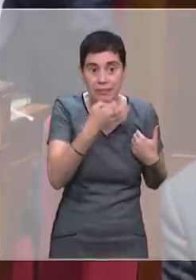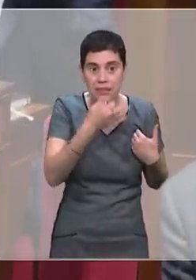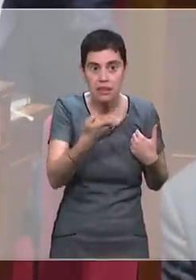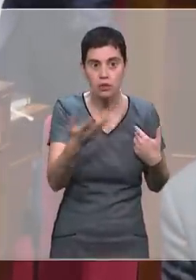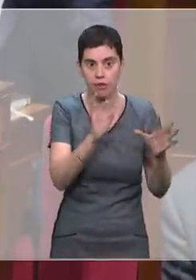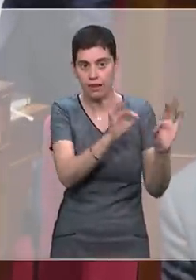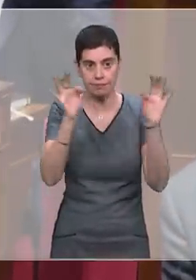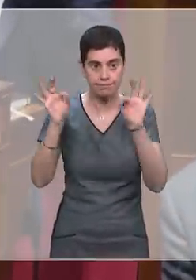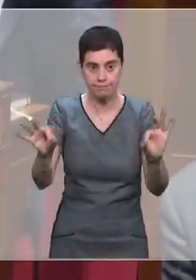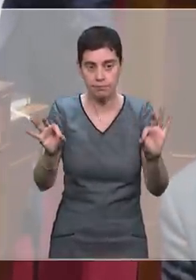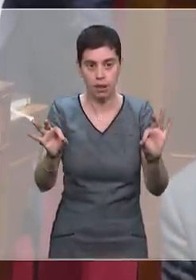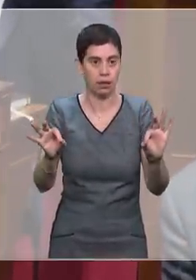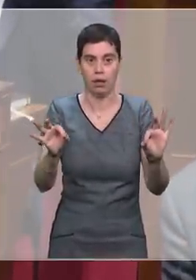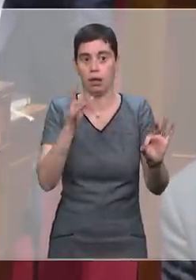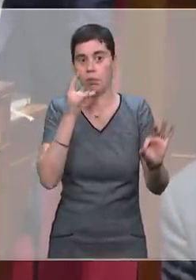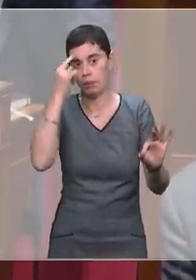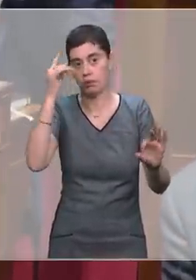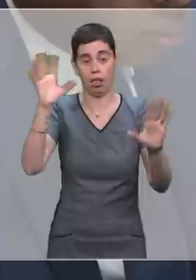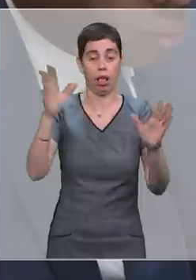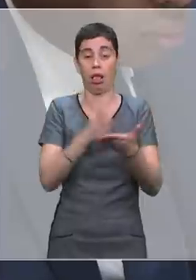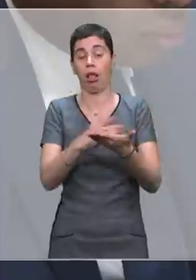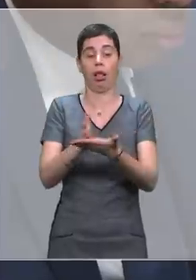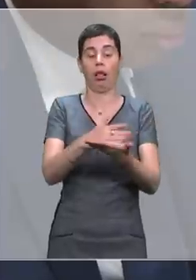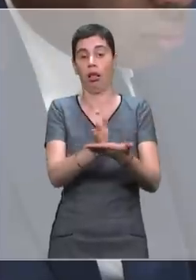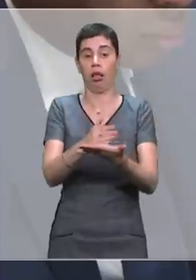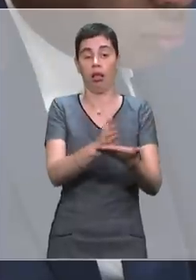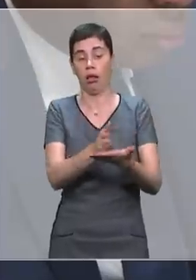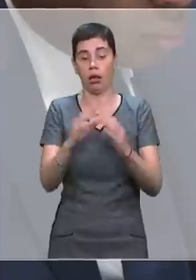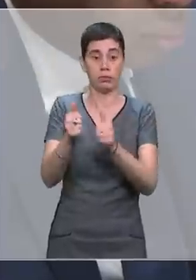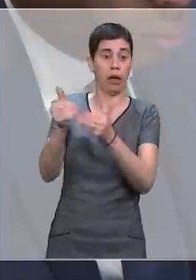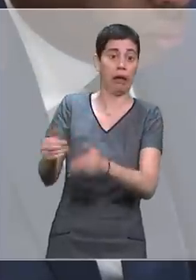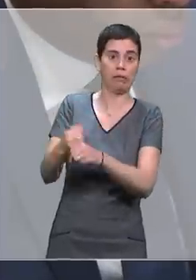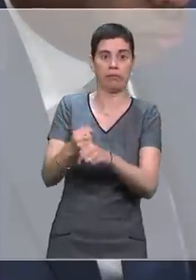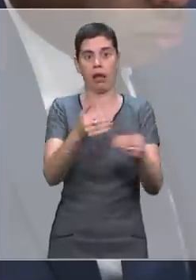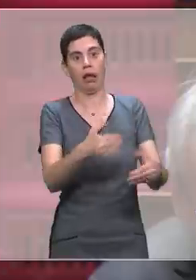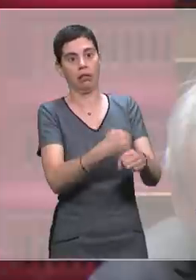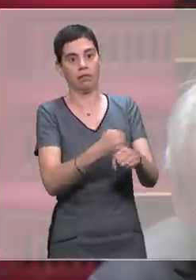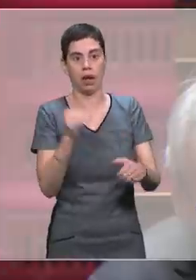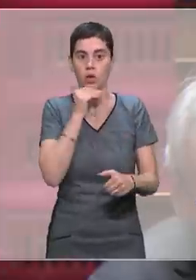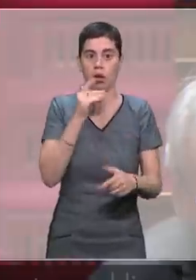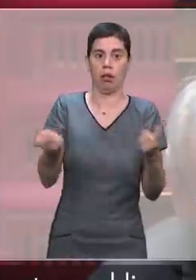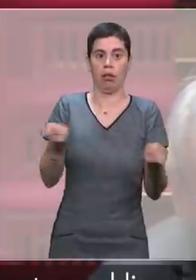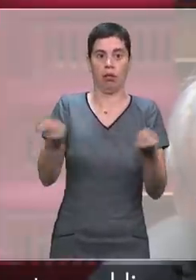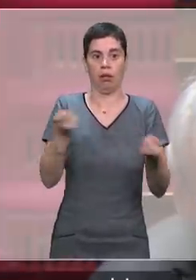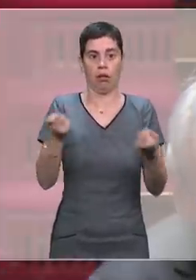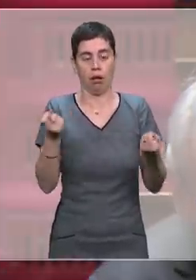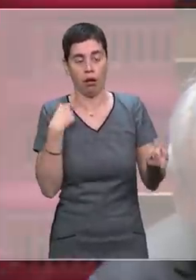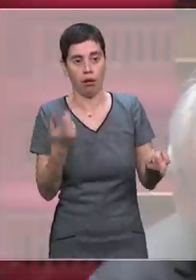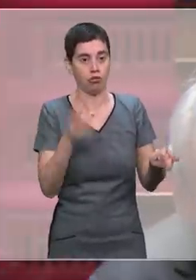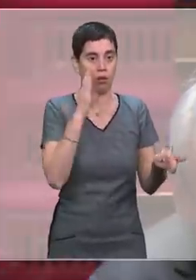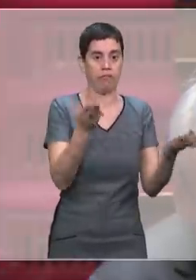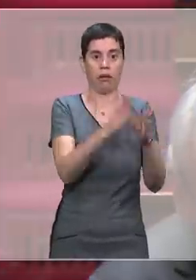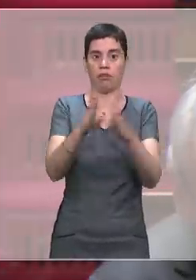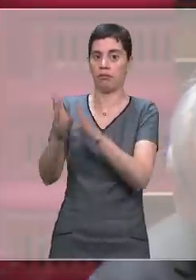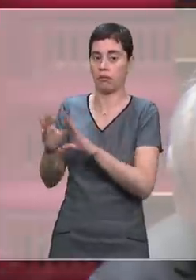plus capables de penser, naviguent à vue en fonction des arrêts de travail, ne gèrent que l'urgence et les fermetures de lits, quand les